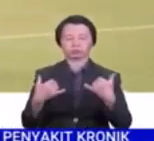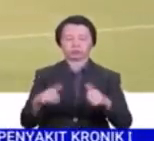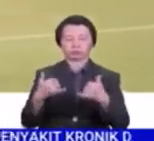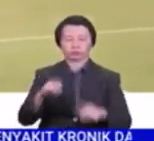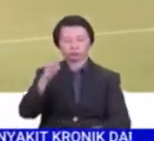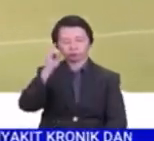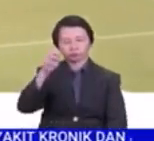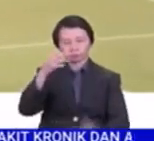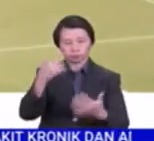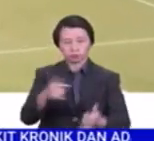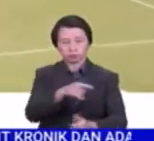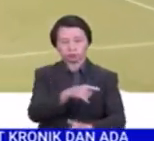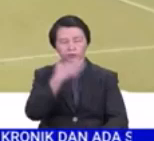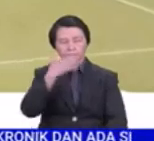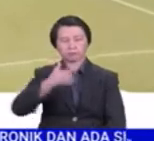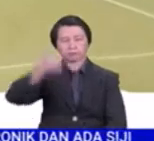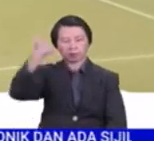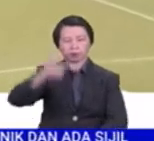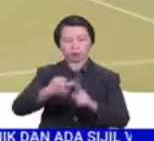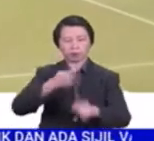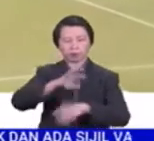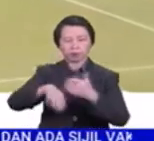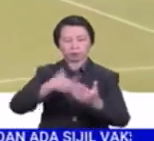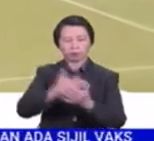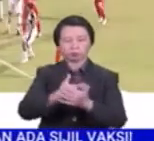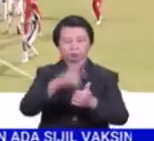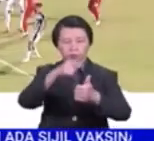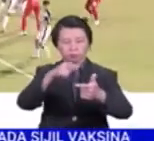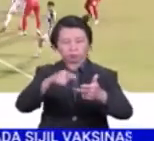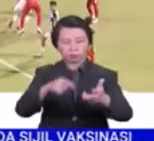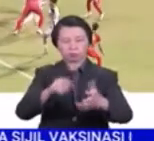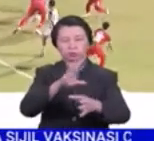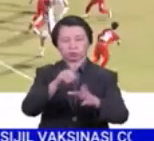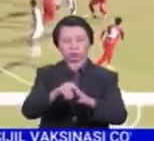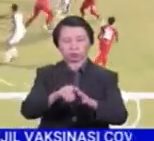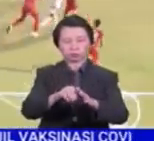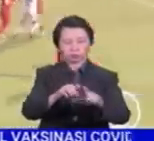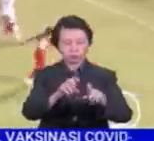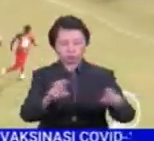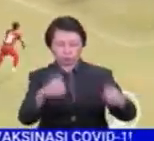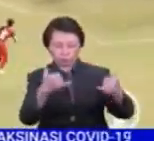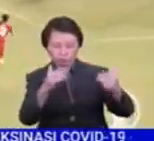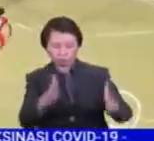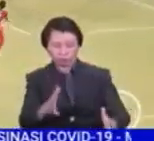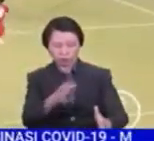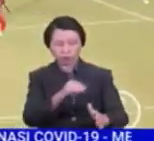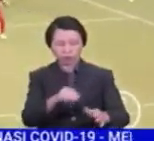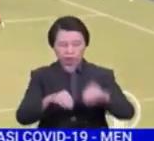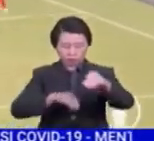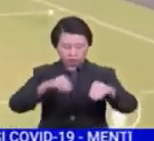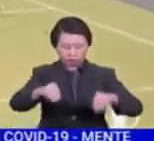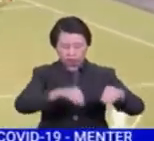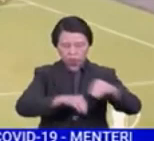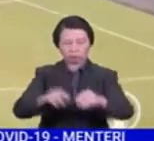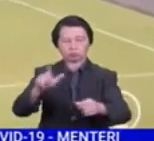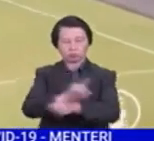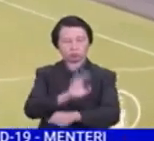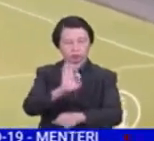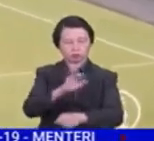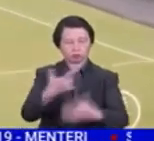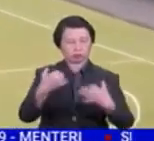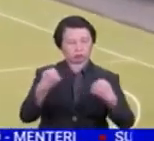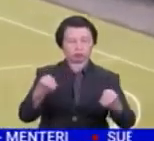region's musim ini adalah yang terbaik daripada semua aspek termasuk barisan pemain dan pengisian posisi yang lengkap serta